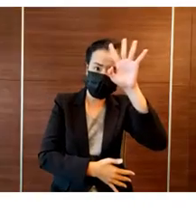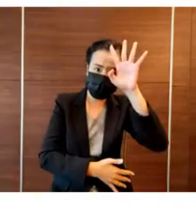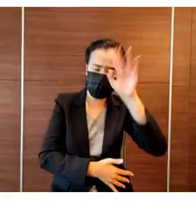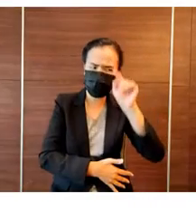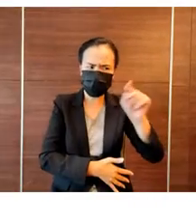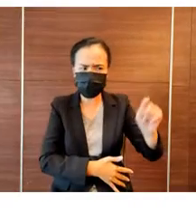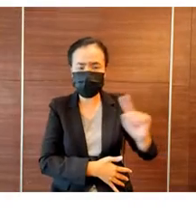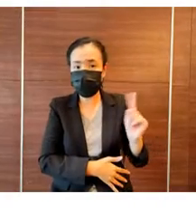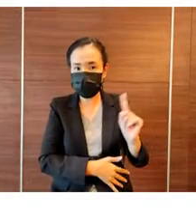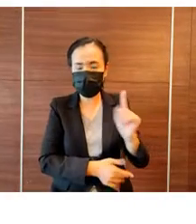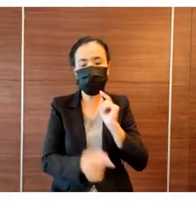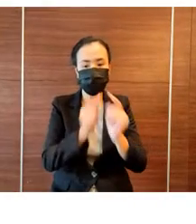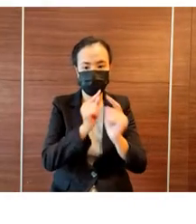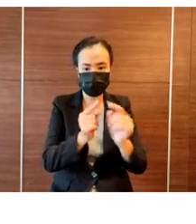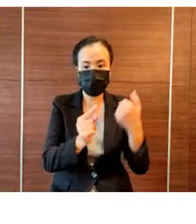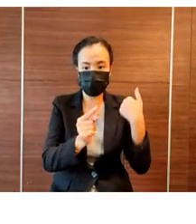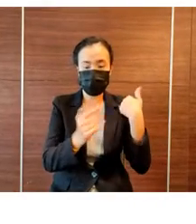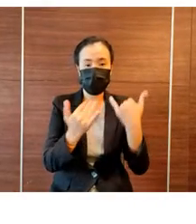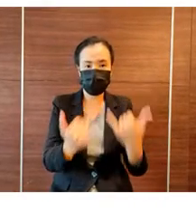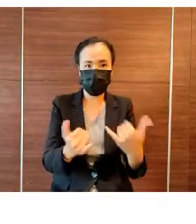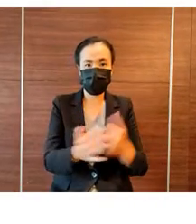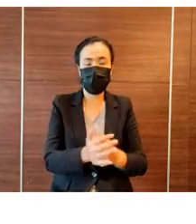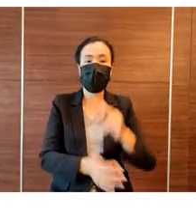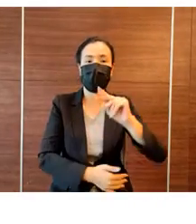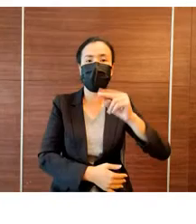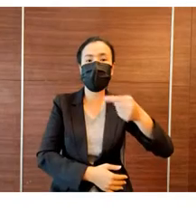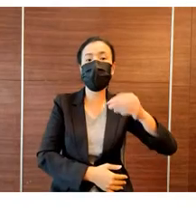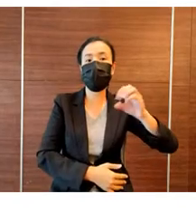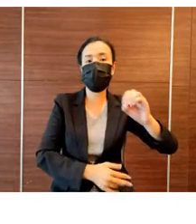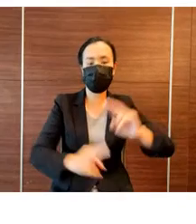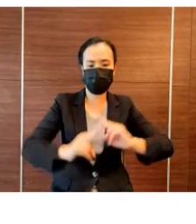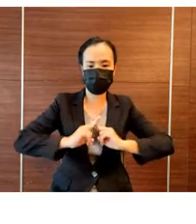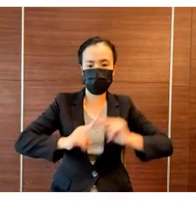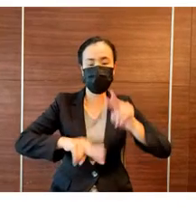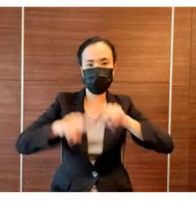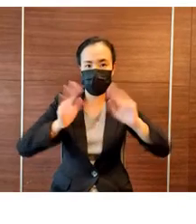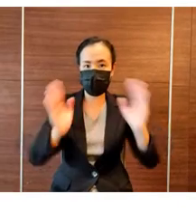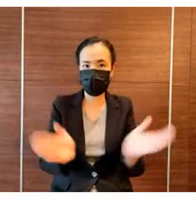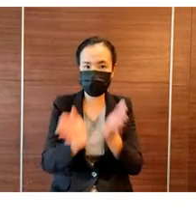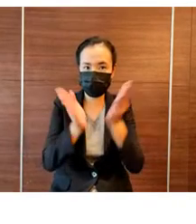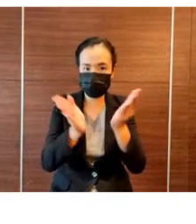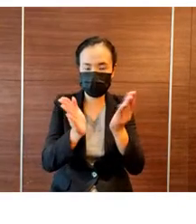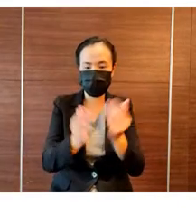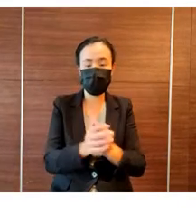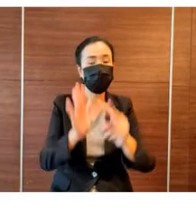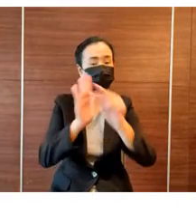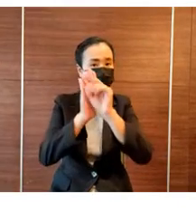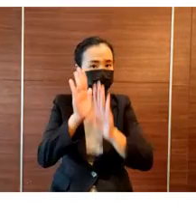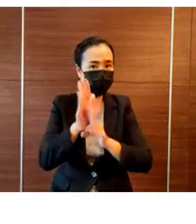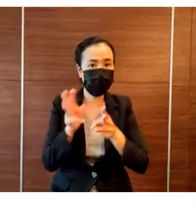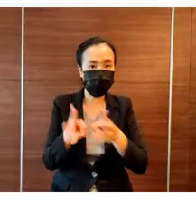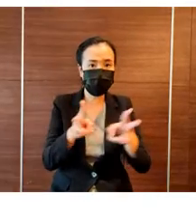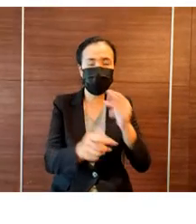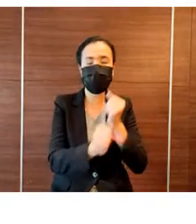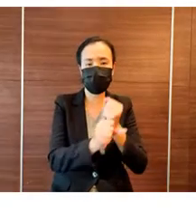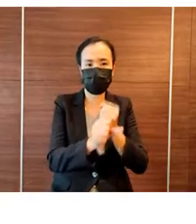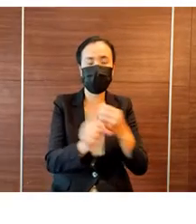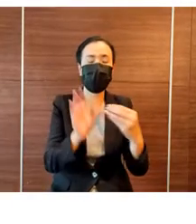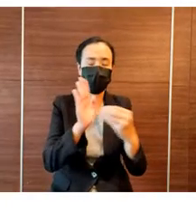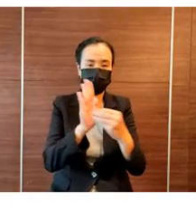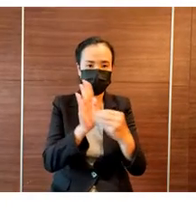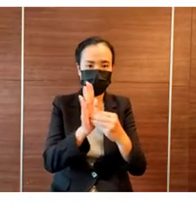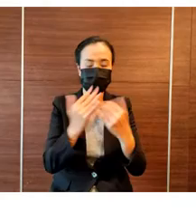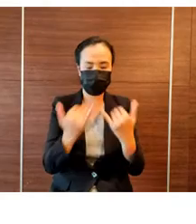ไปที่ไหนครับแล้วก็ตอนนี้ก็จะมี NGO ต่างๆที่เขาดูแลช่วยด้วยนี่ก็เป็นนโยบายแล้วก็รูปแบบการดำเนินงานของกทม.